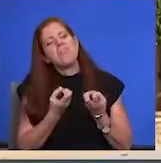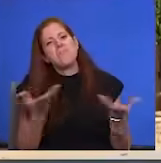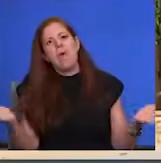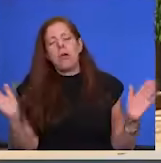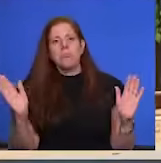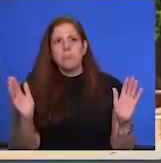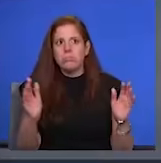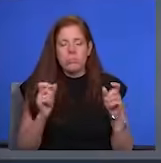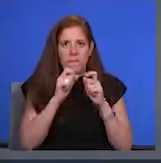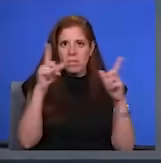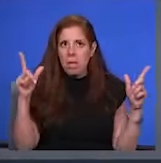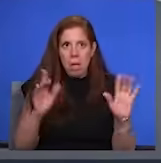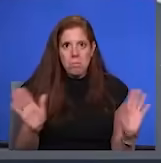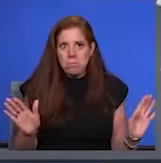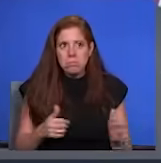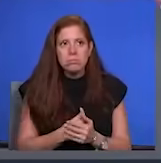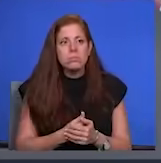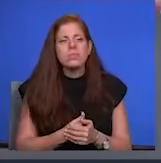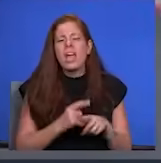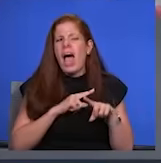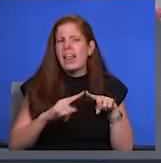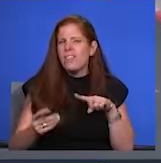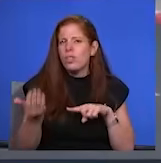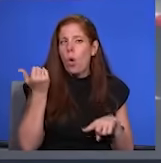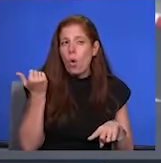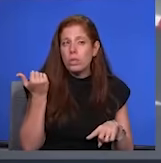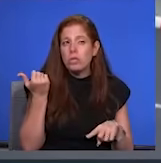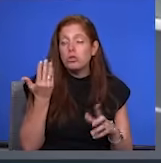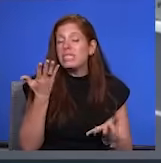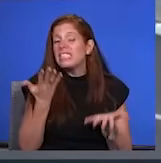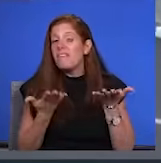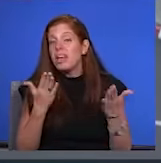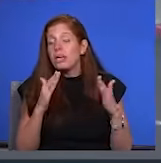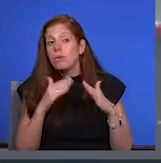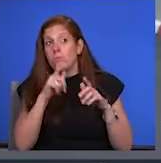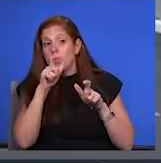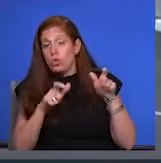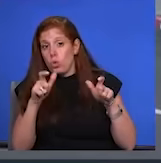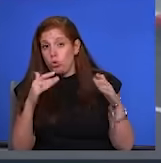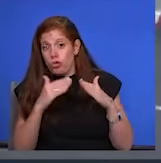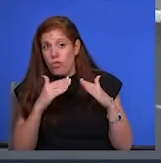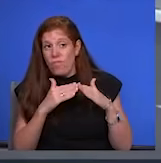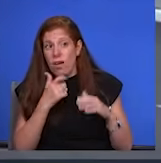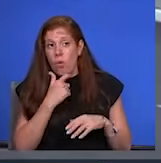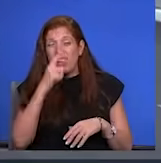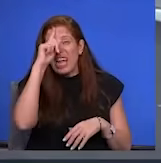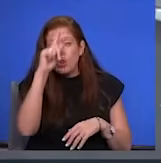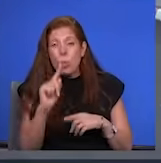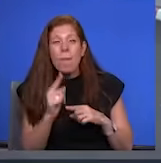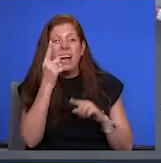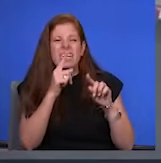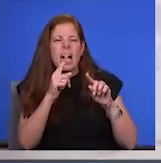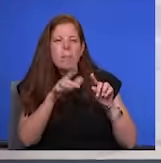לגמרי. עד לפני חודש, ספק רב אם תושבי רחובות ידעו מה באמת קיים בשטח הענקי שהוסתר